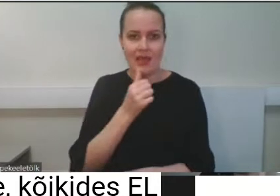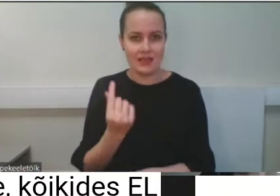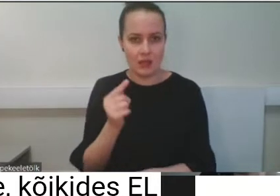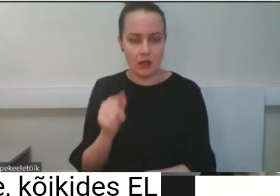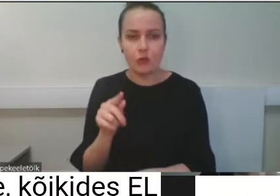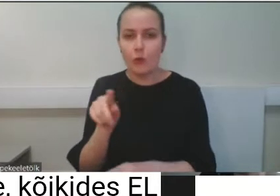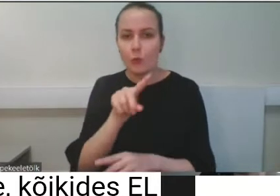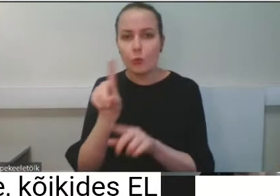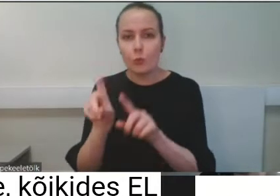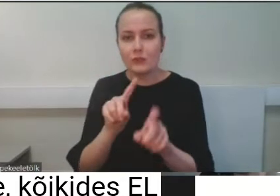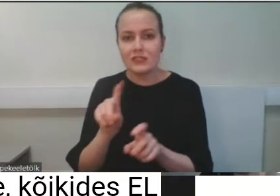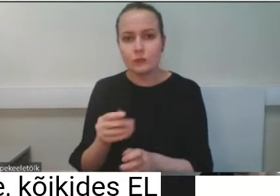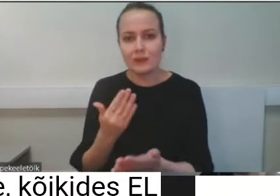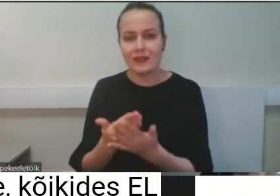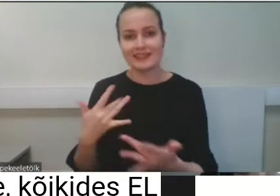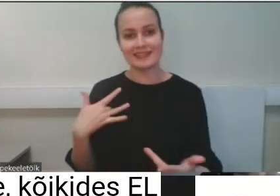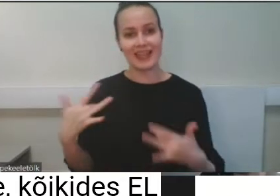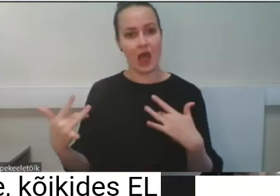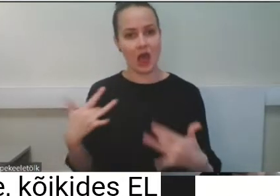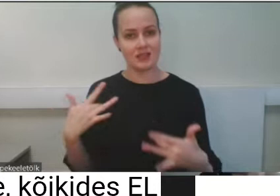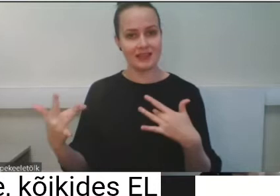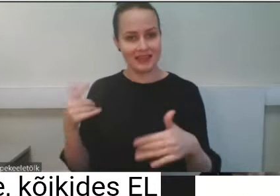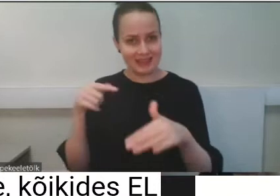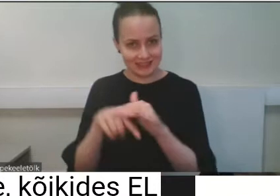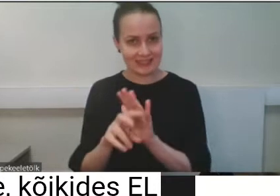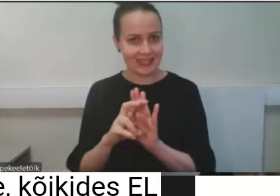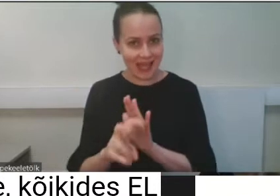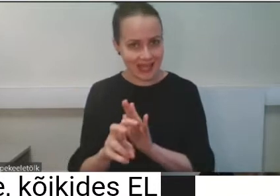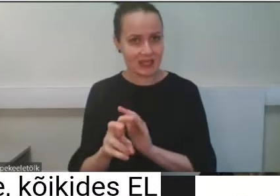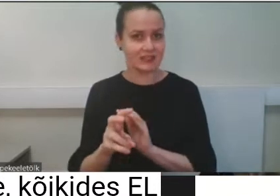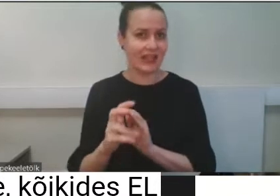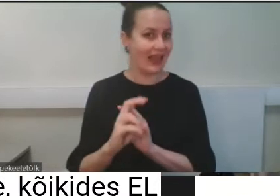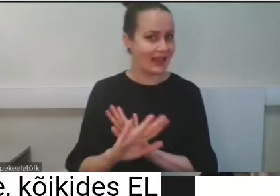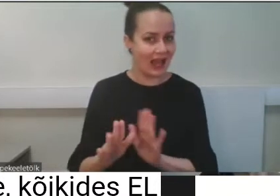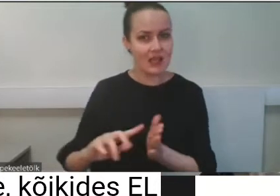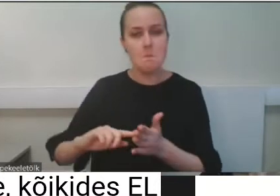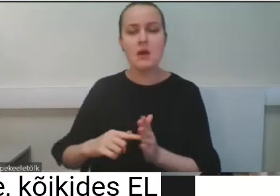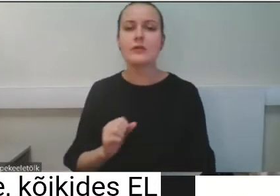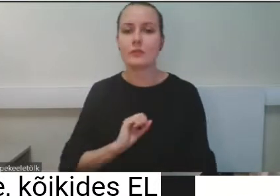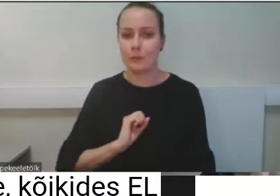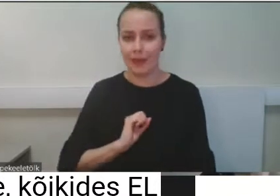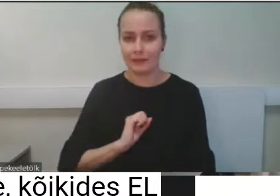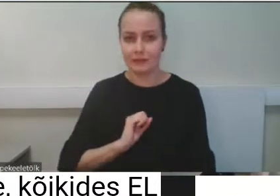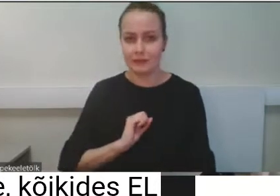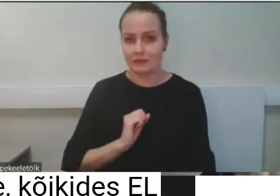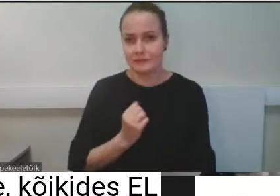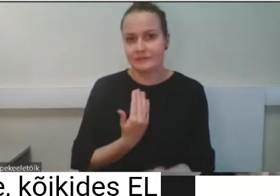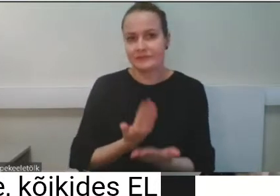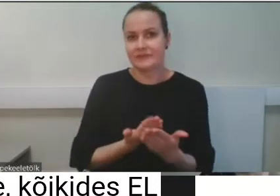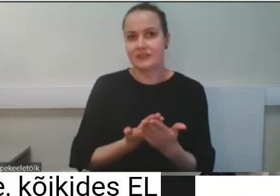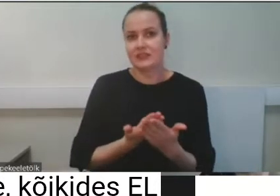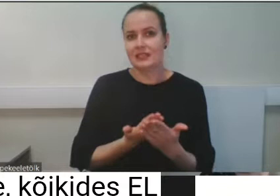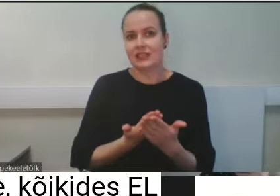haiguse olemasolu, kuid teatud info siiski on. Kultuuris osalemise uuring on ainult